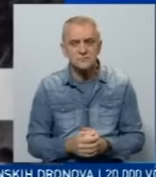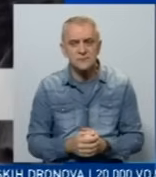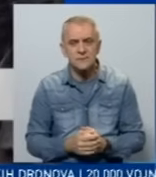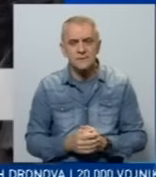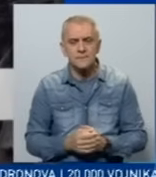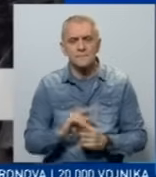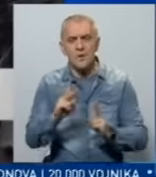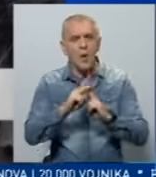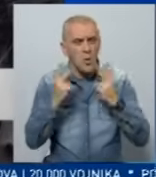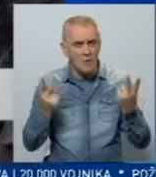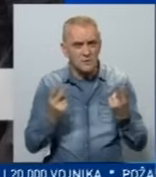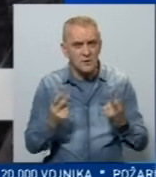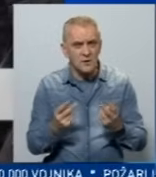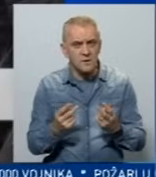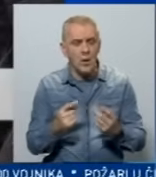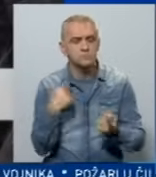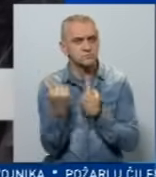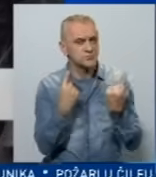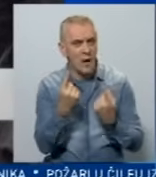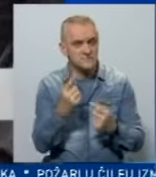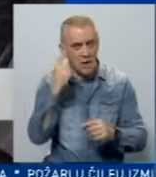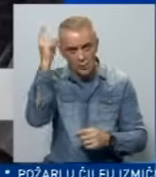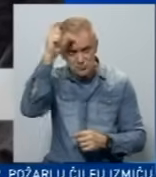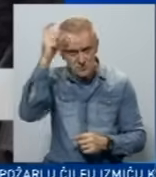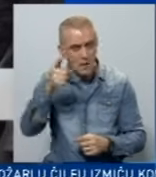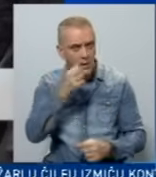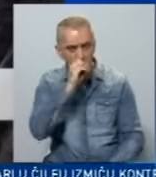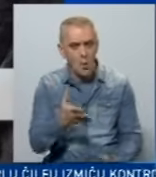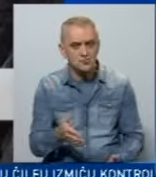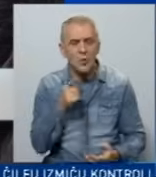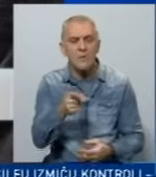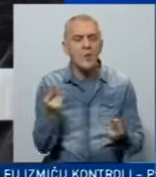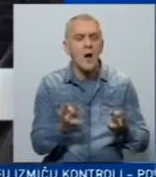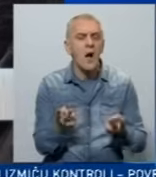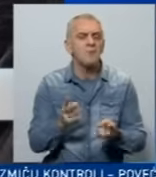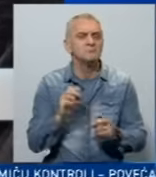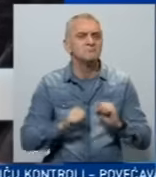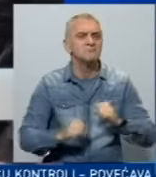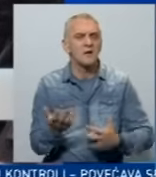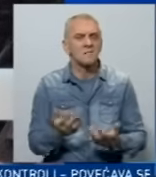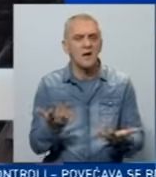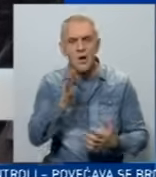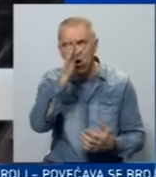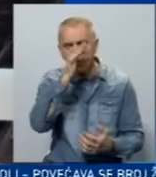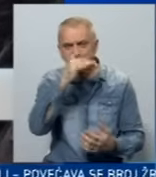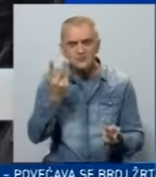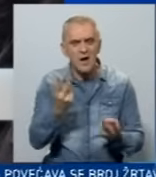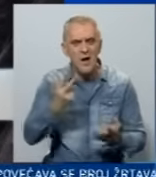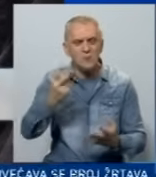u Srbiji loš i ovo je kao nekakva, nažalost, ružna kruna